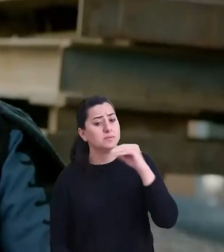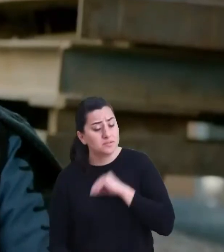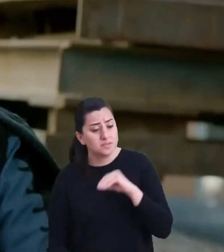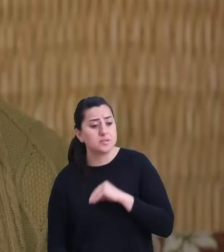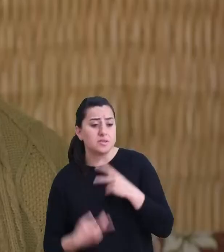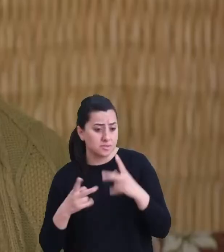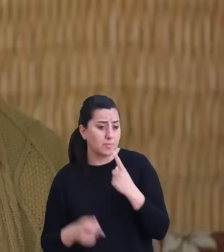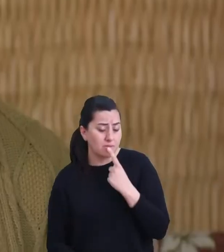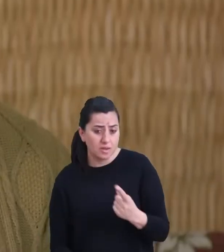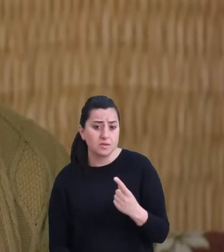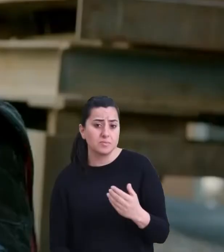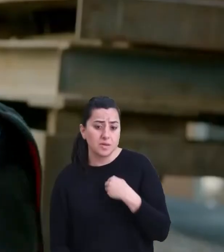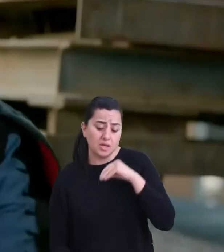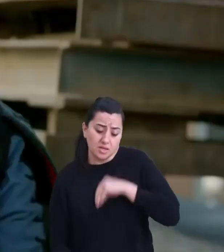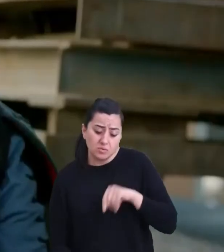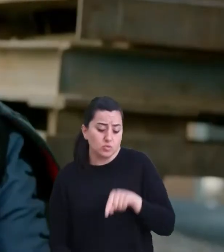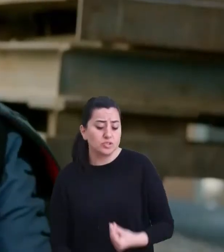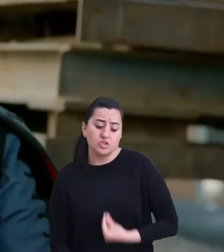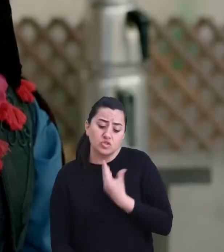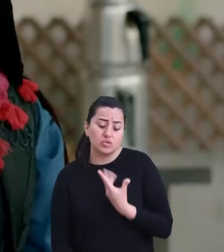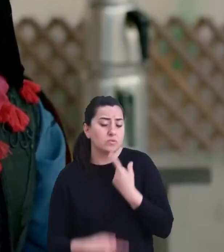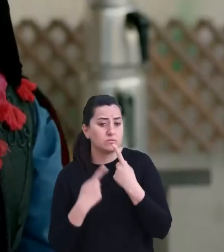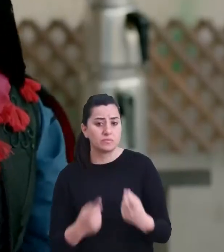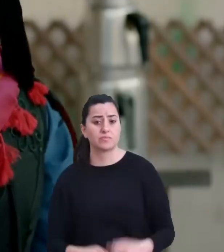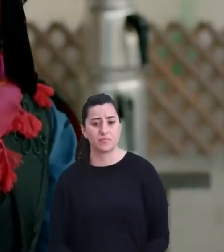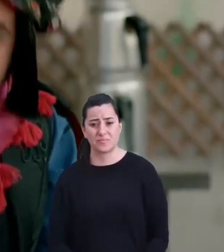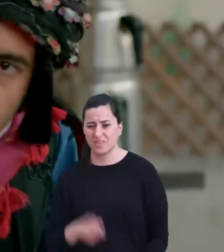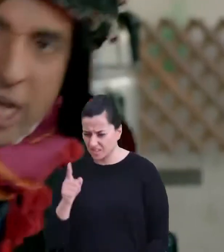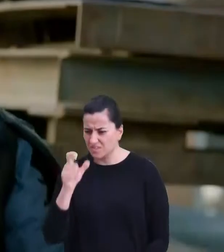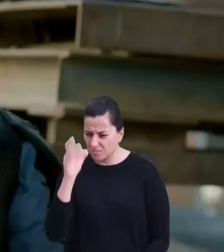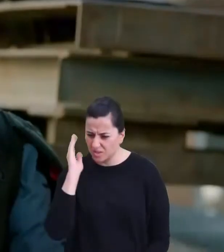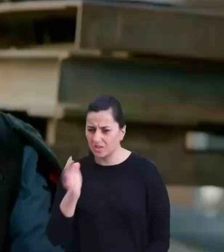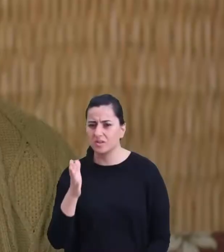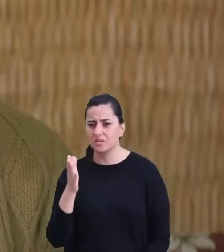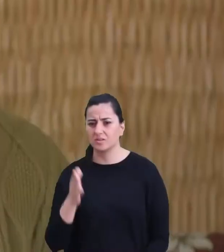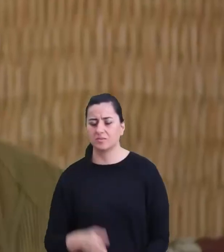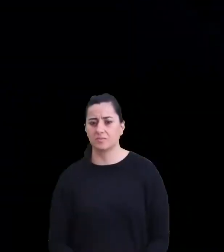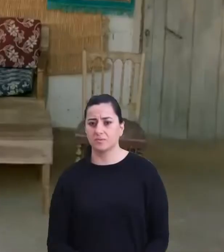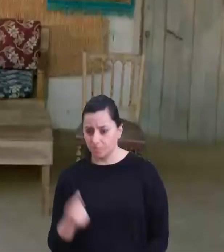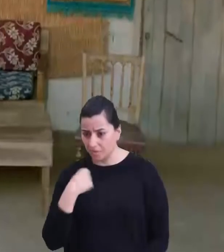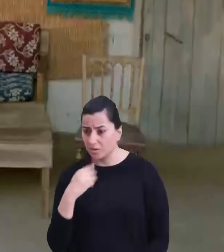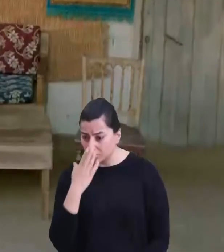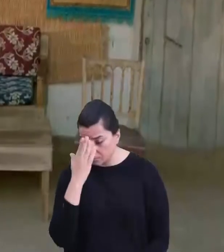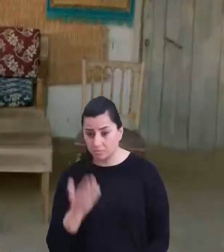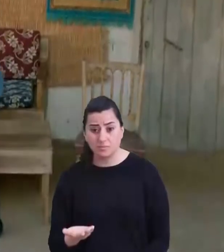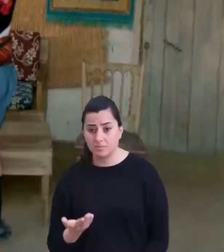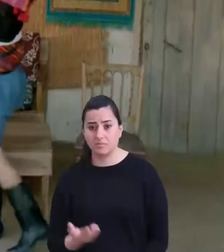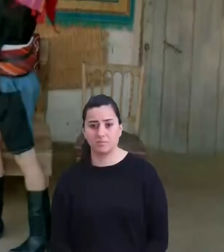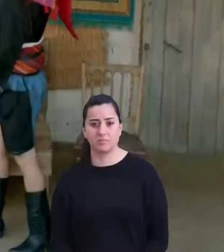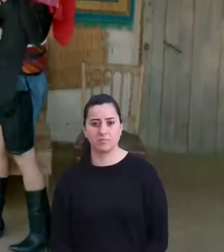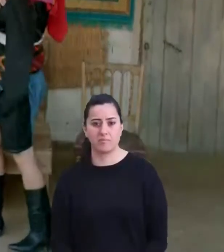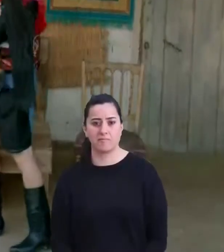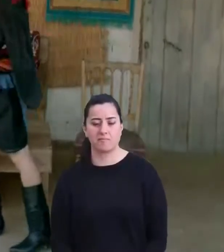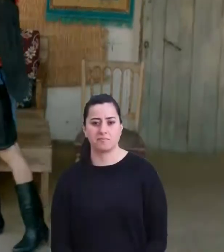gibi konuşacaksın demediniz mi siz? Ha benim de içimden böyle konuşmak geliyor. Senin gibi Cemil'in özellikle mi ediyorsun sen bunu beni? Üzerine yürüdü. İnanılır vardı